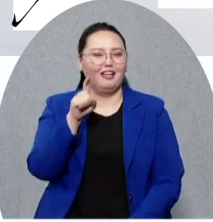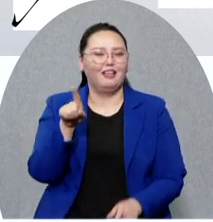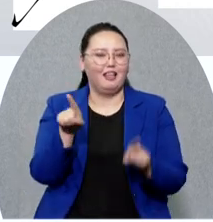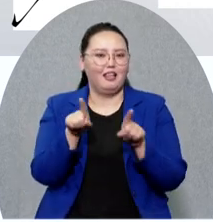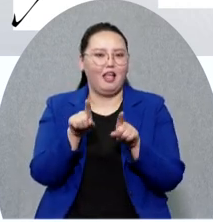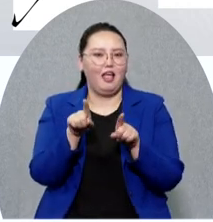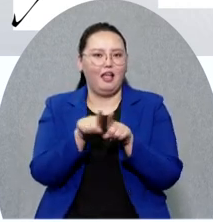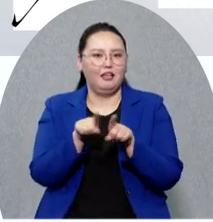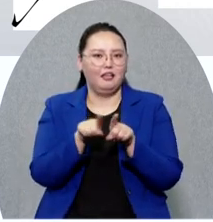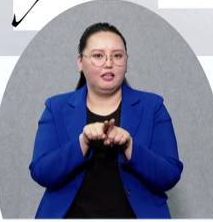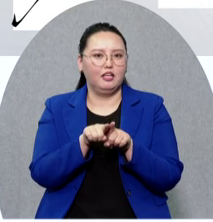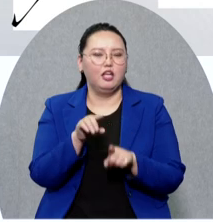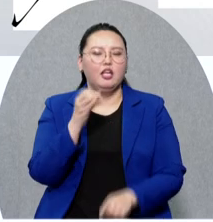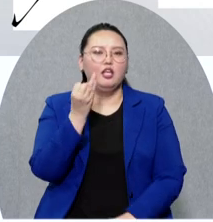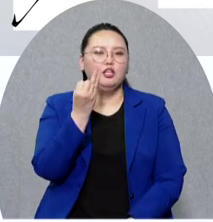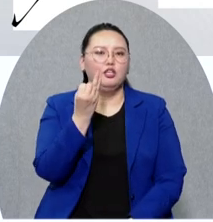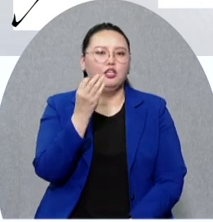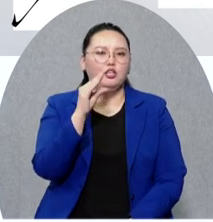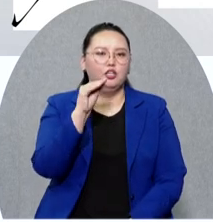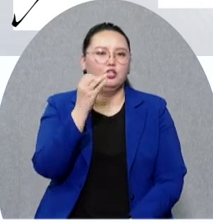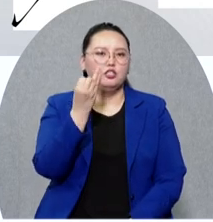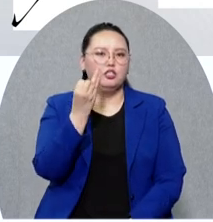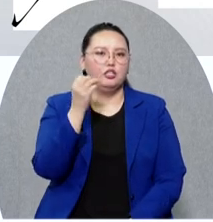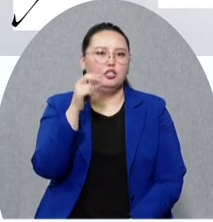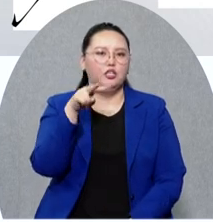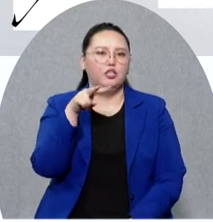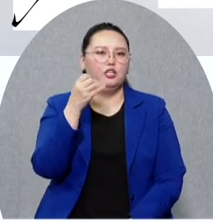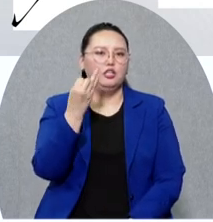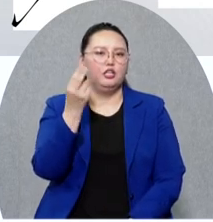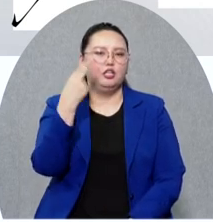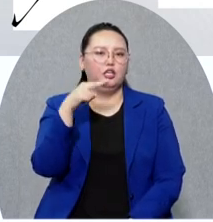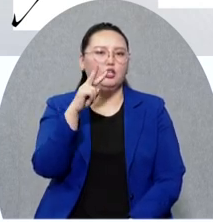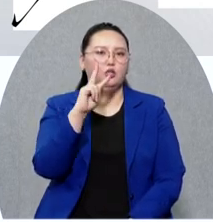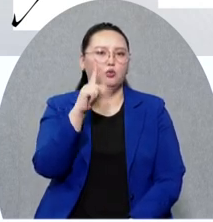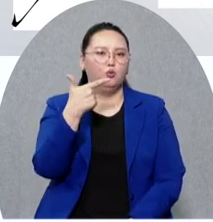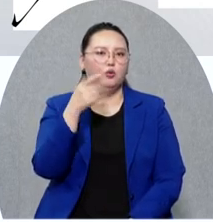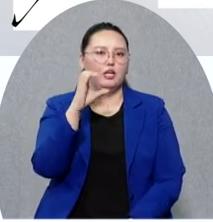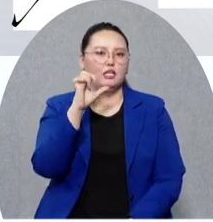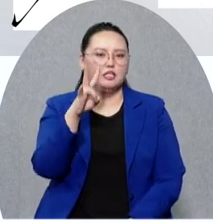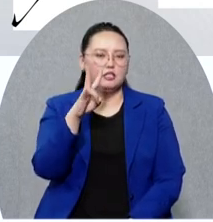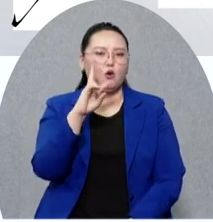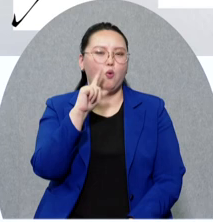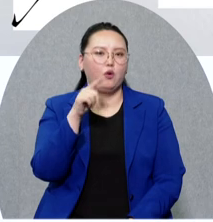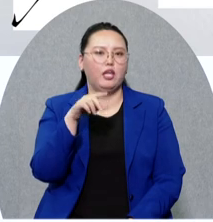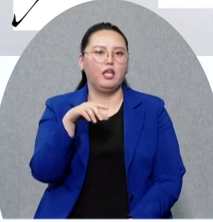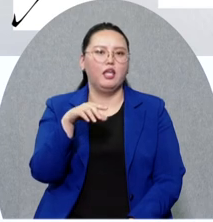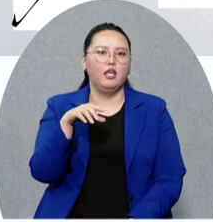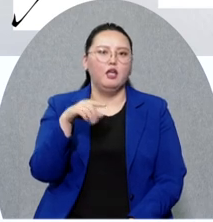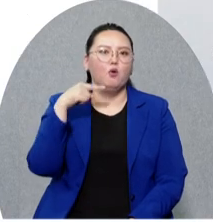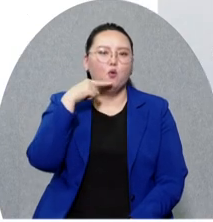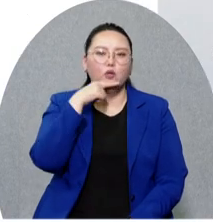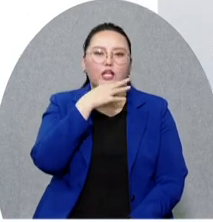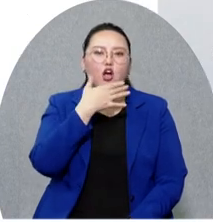таахын зэрэгцээгээр ижилий дүгсэн гэдэг үг ингэдэс яагаад улаан байгаа вэ гэдгийг бас бодолцоорой.